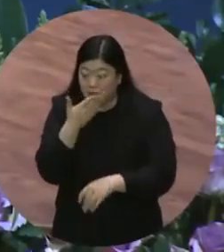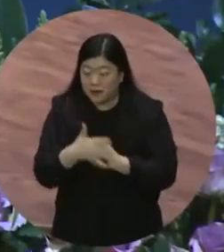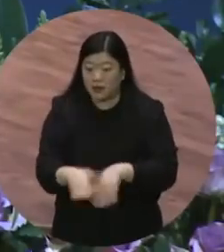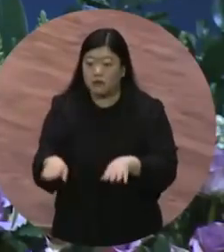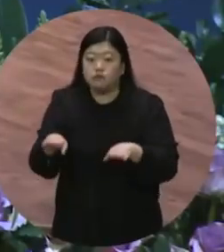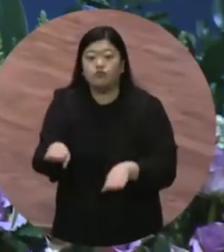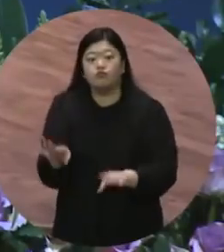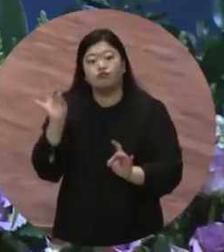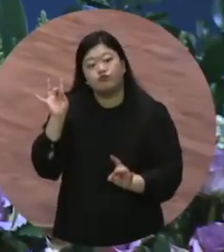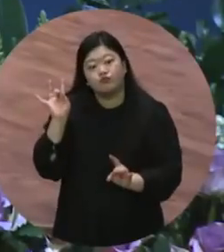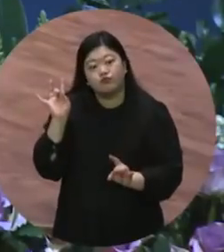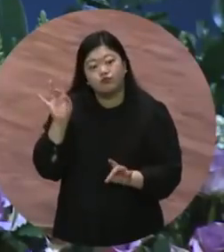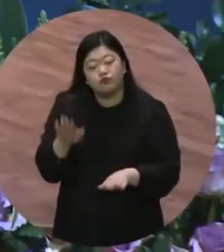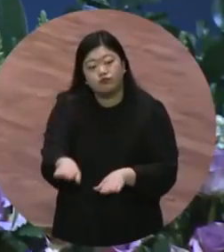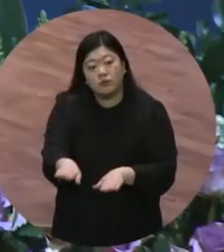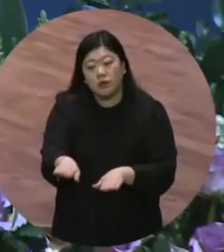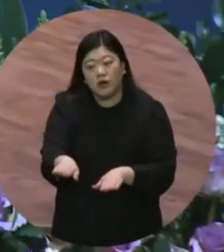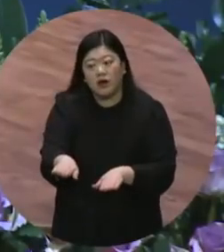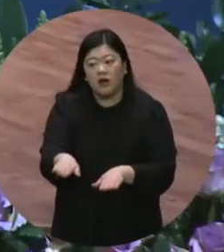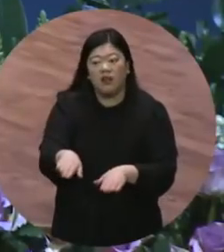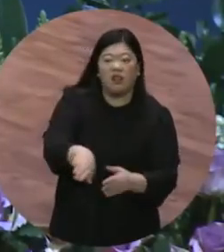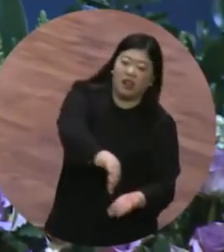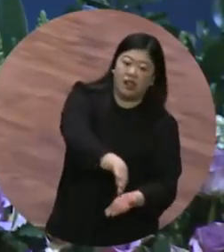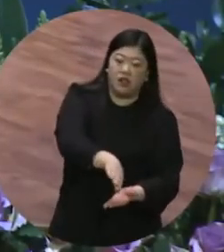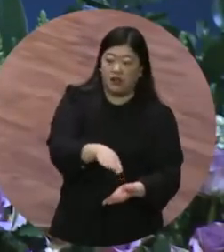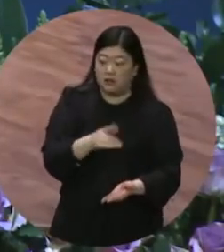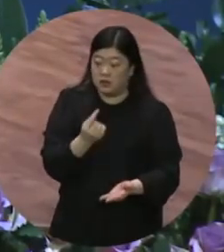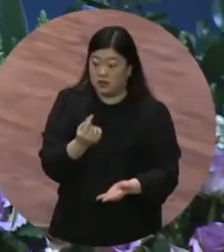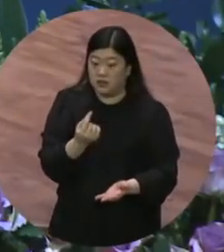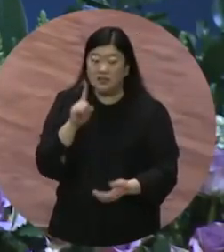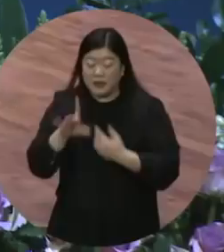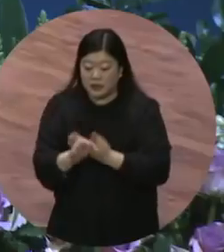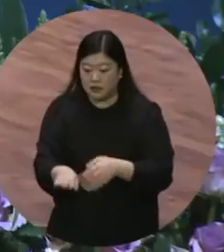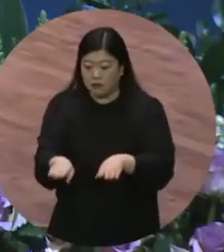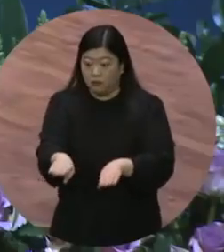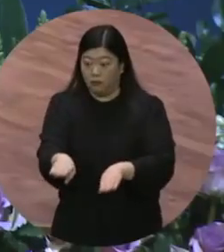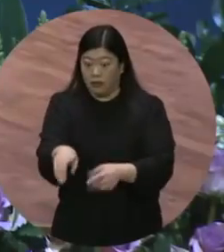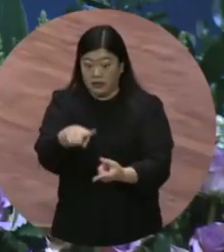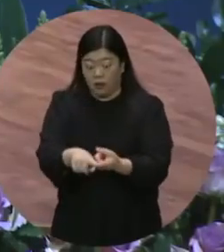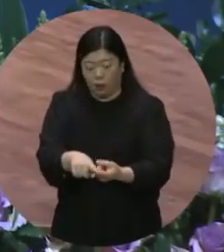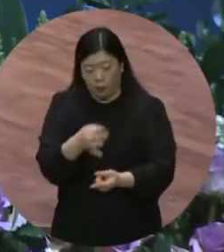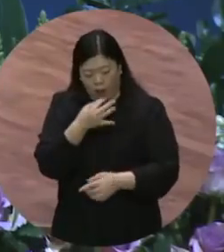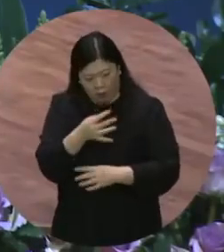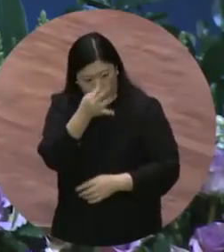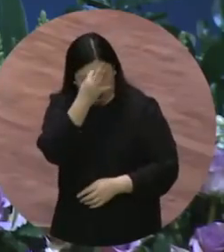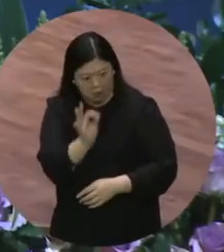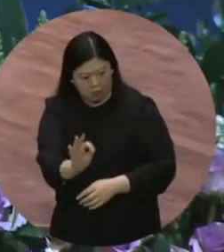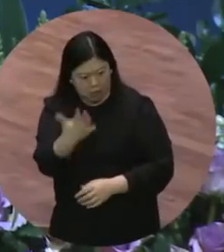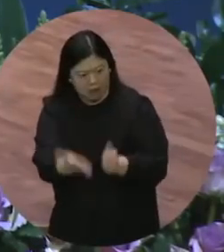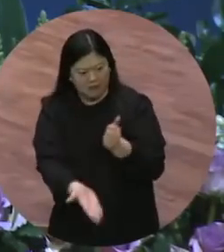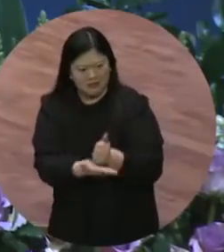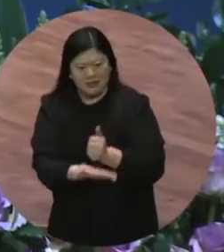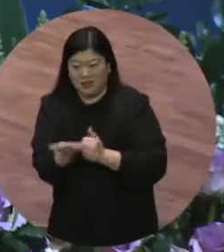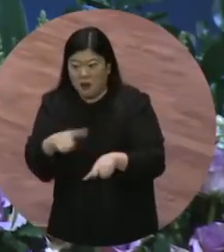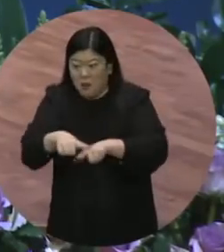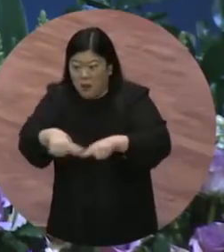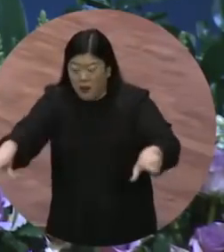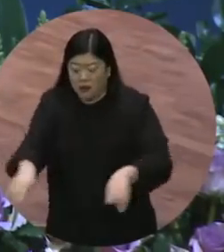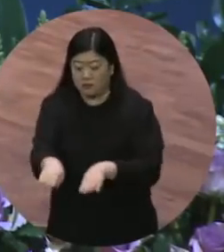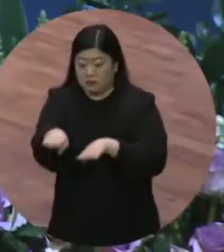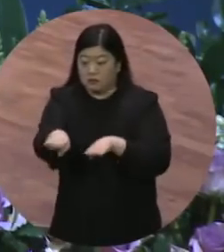그렇다면 아브라함이 15년 동안 어정쩡한 상태, 신앙이 멈춘 상태가 될 수밖에 없었던 이유가